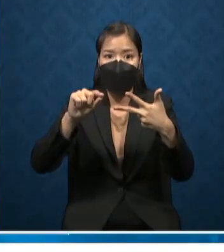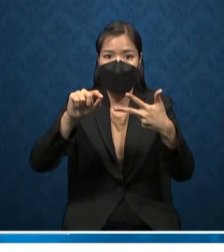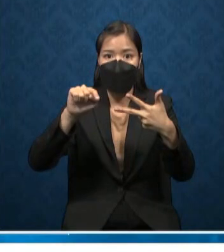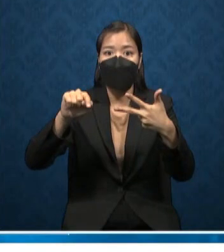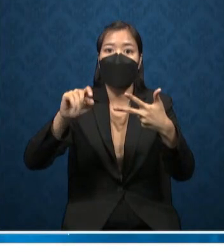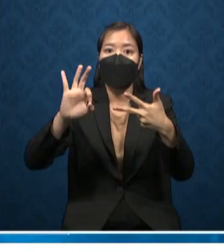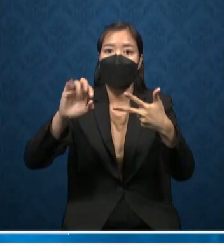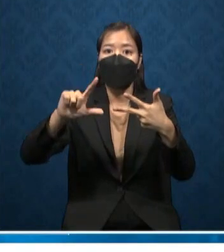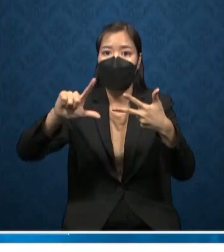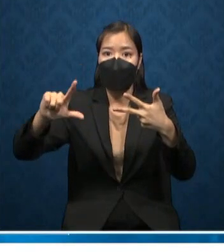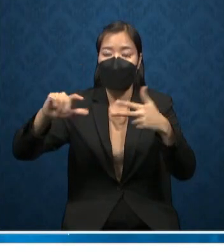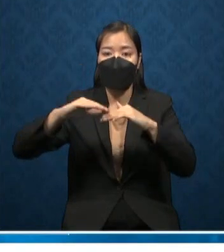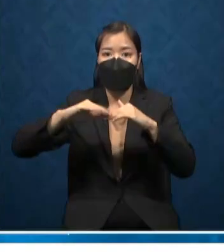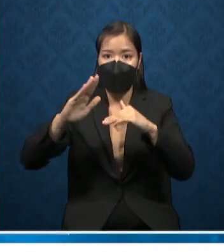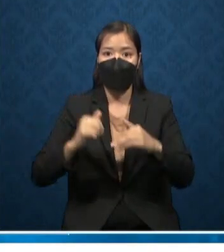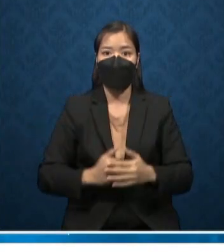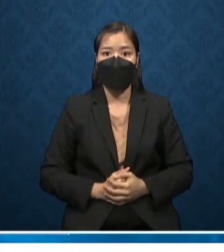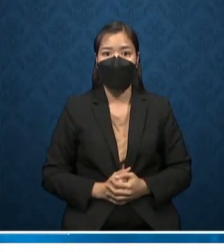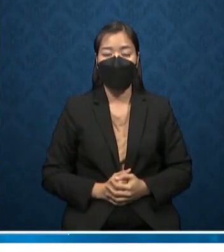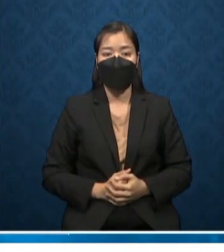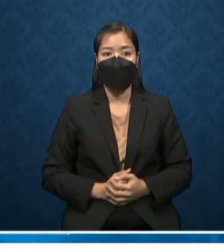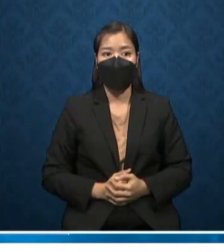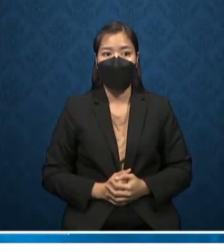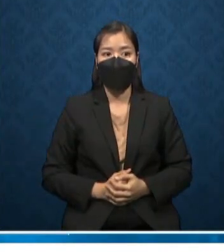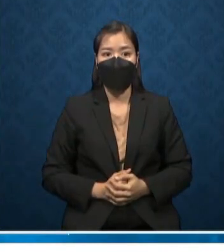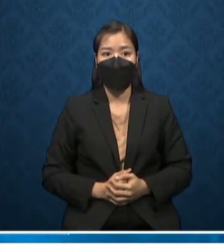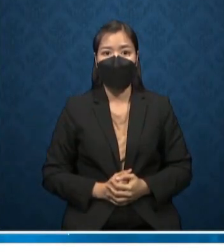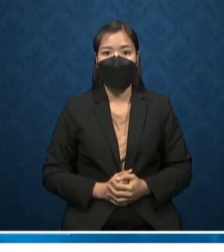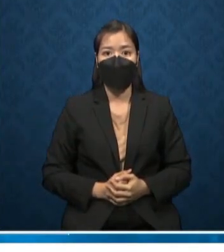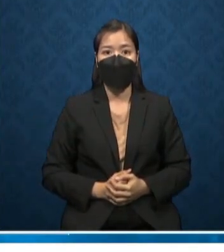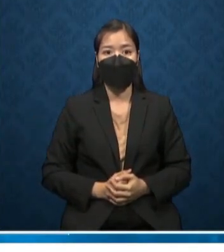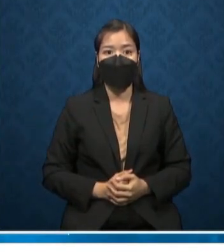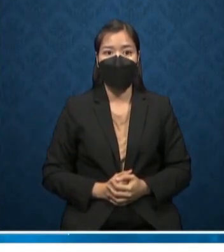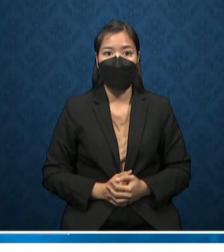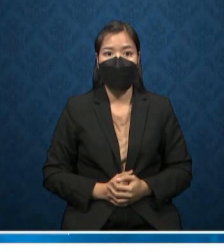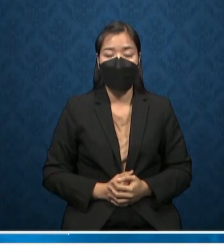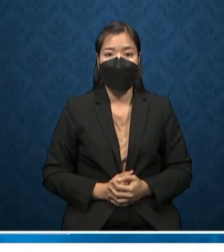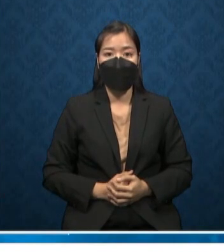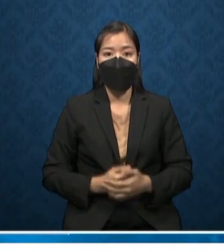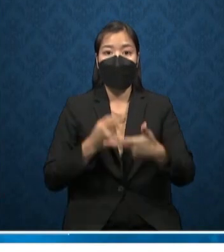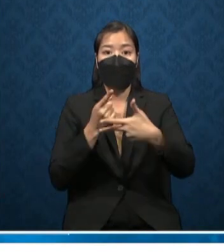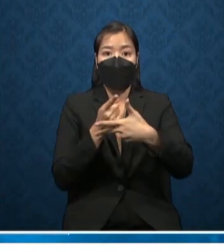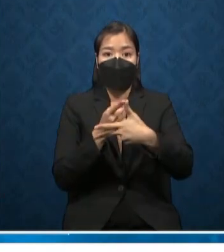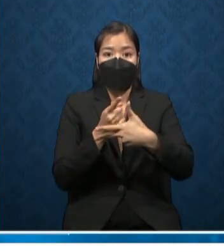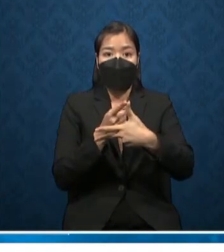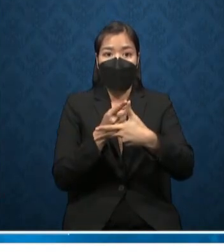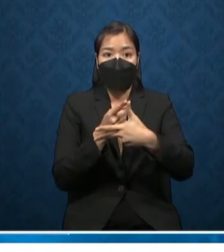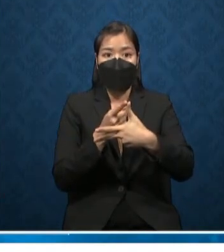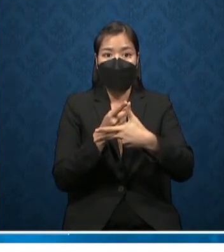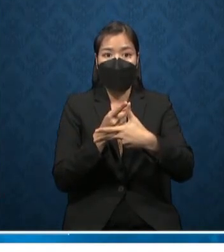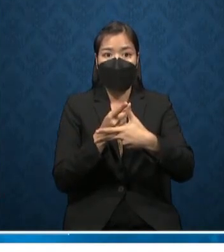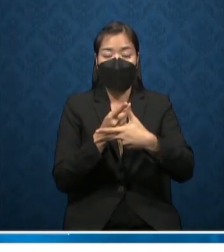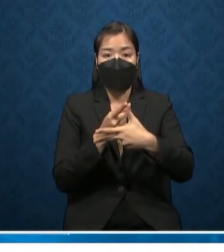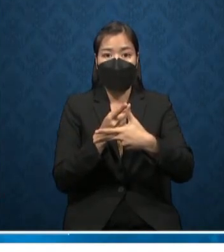320.9 ล้านบาทเศษนะครับก็ขอไปที่ในรายการแรกครับผมกราบเรียนที่